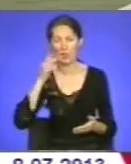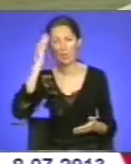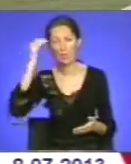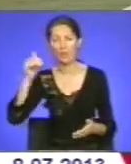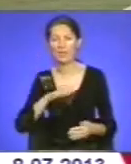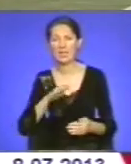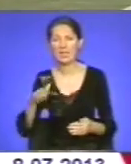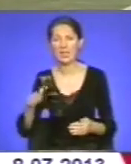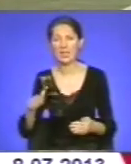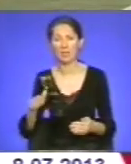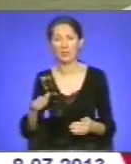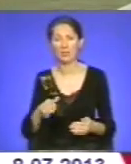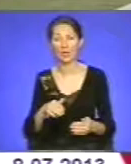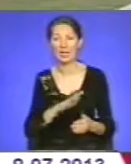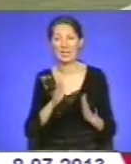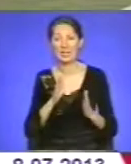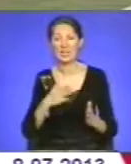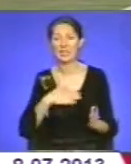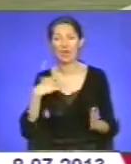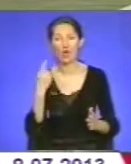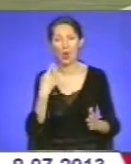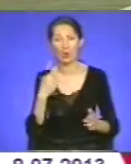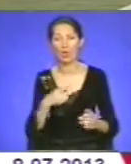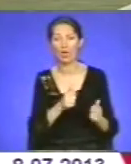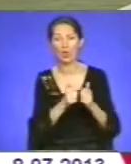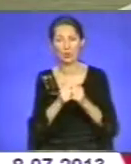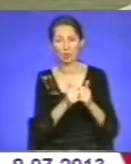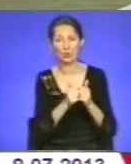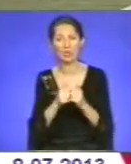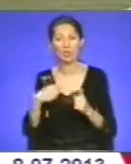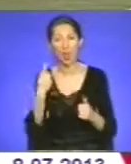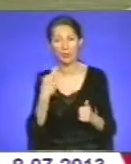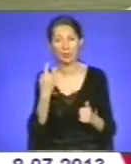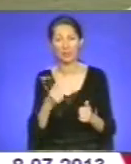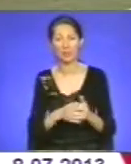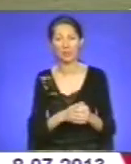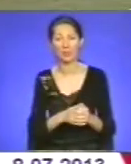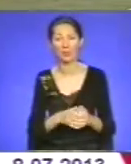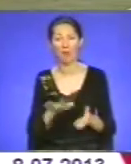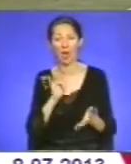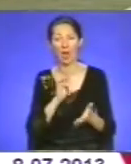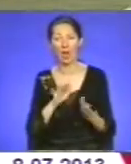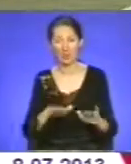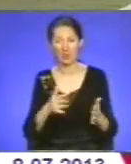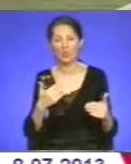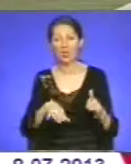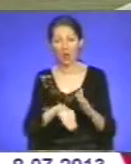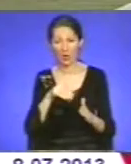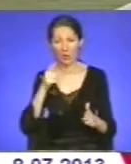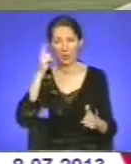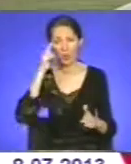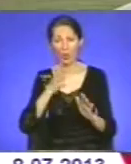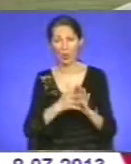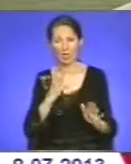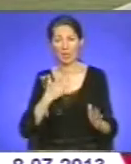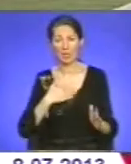діти не тільки з нашої області, а й з сусідніх областей. Місце ми вже підібрали, і думаю, що на черзі